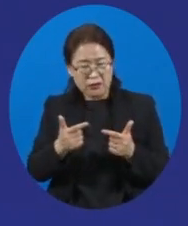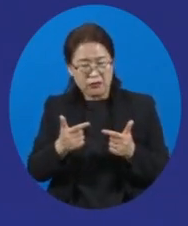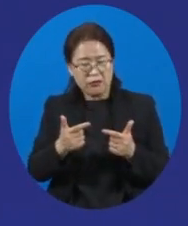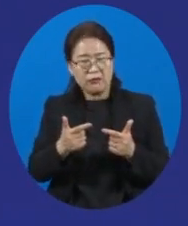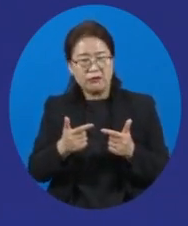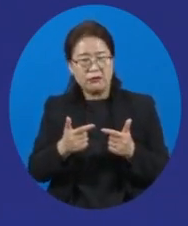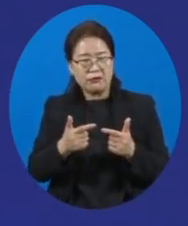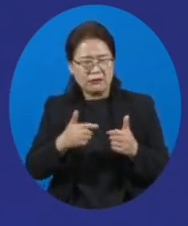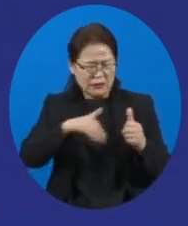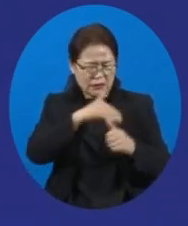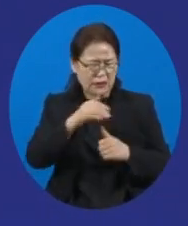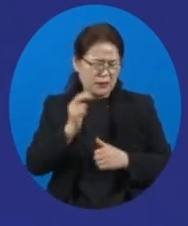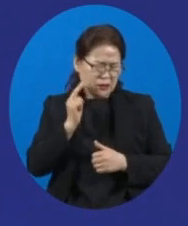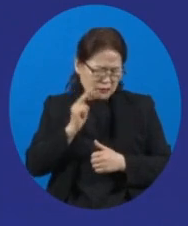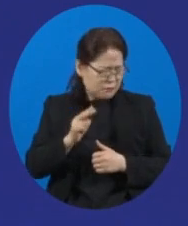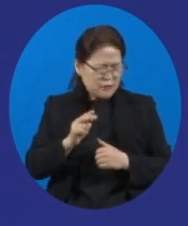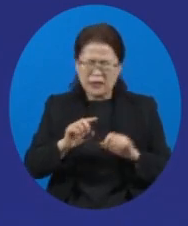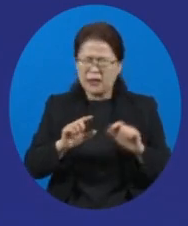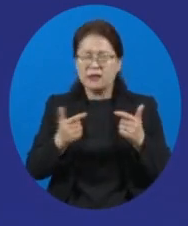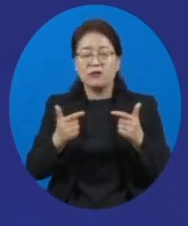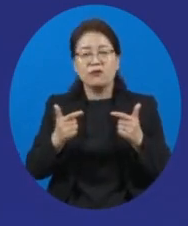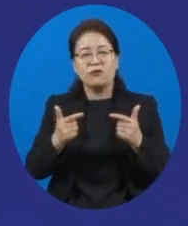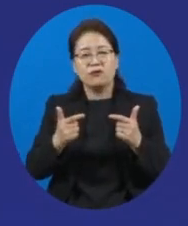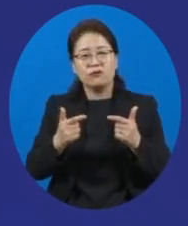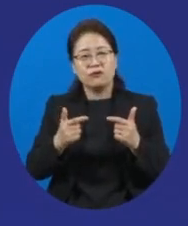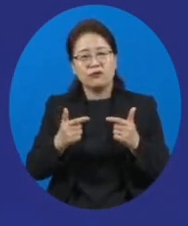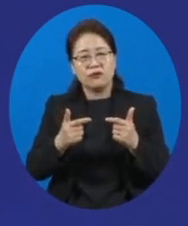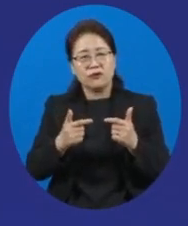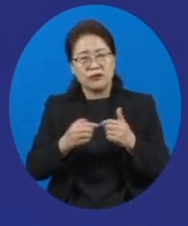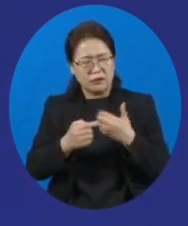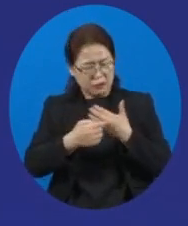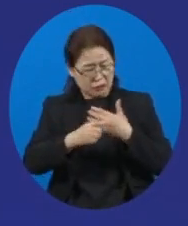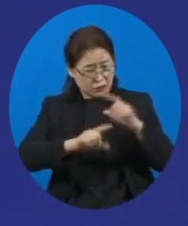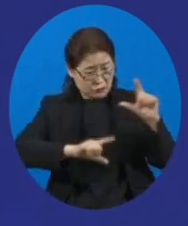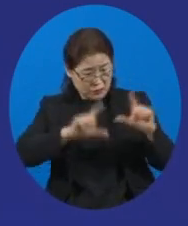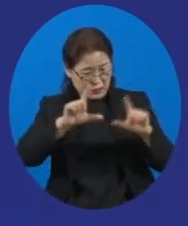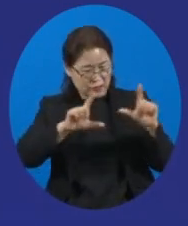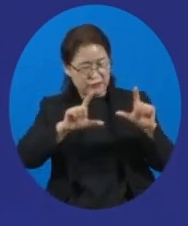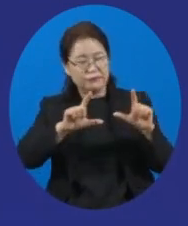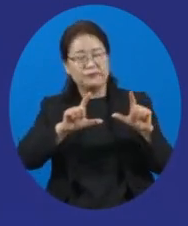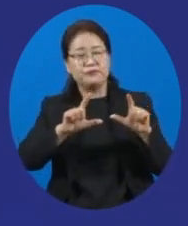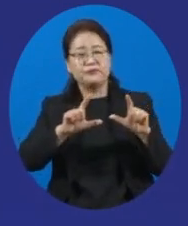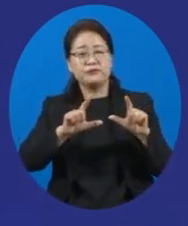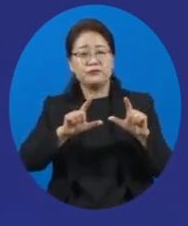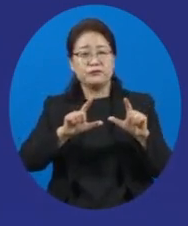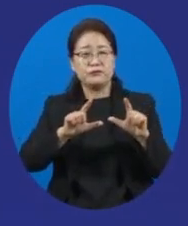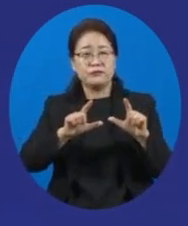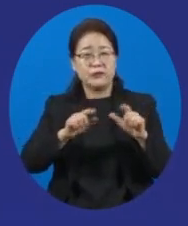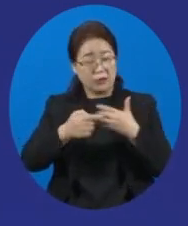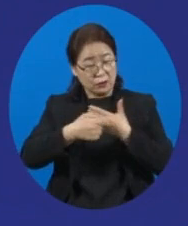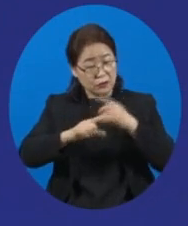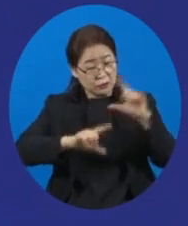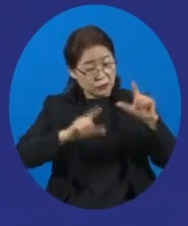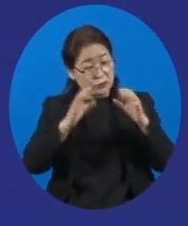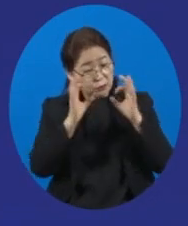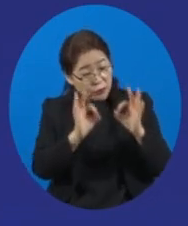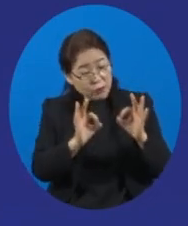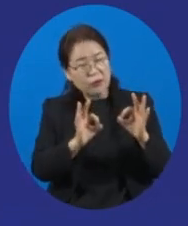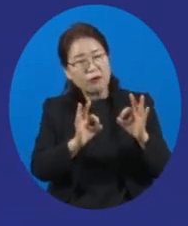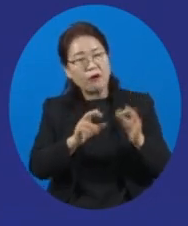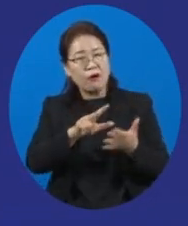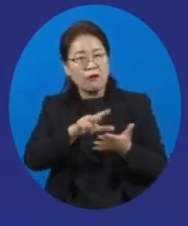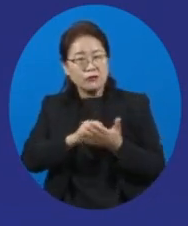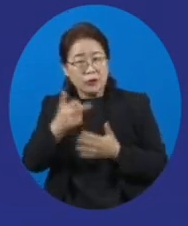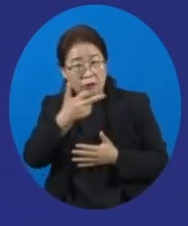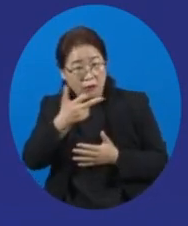상황이 심각하기 때문이 아니에요. 그건 표면적인 이유예요. 우리가 표면적으로 보게 되면 문제가